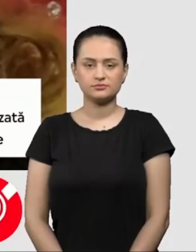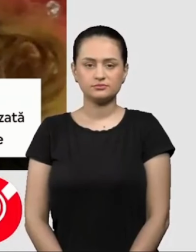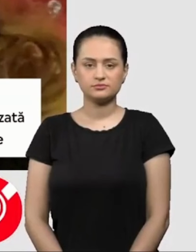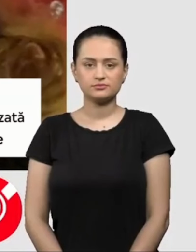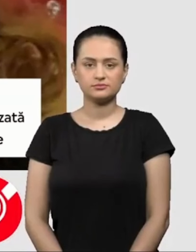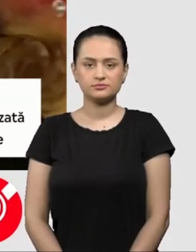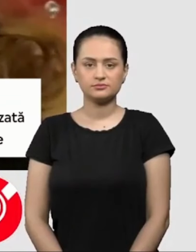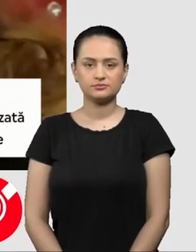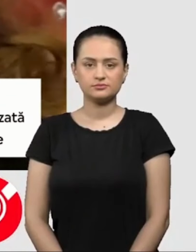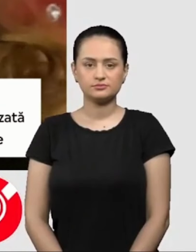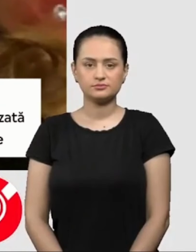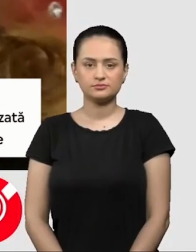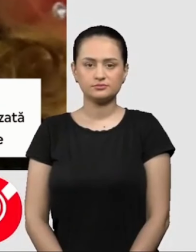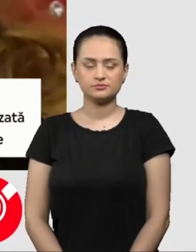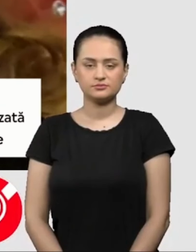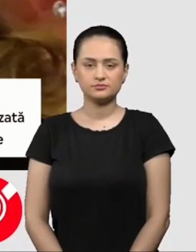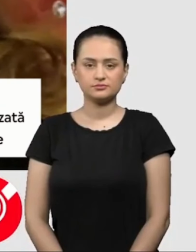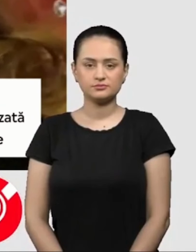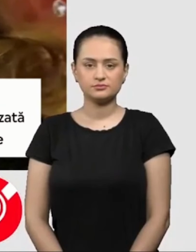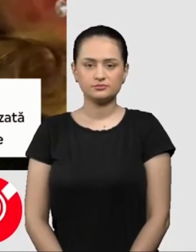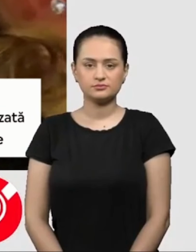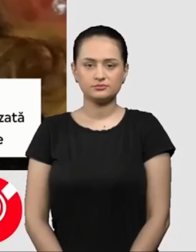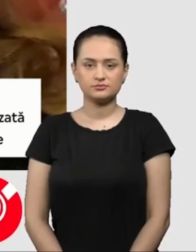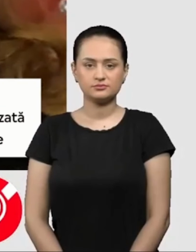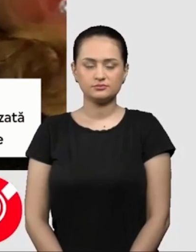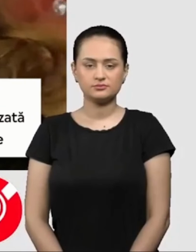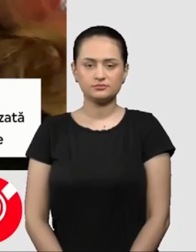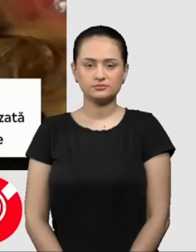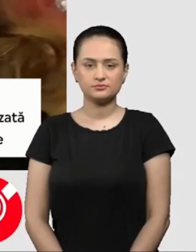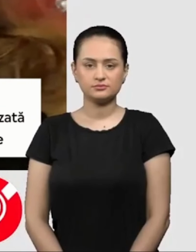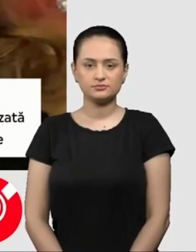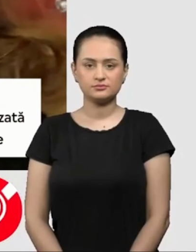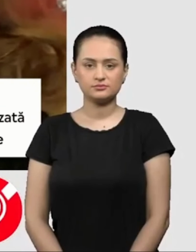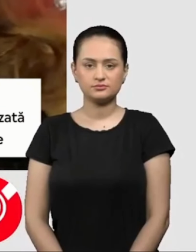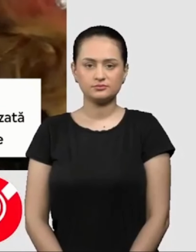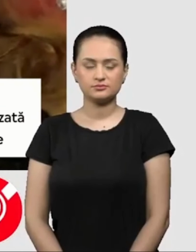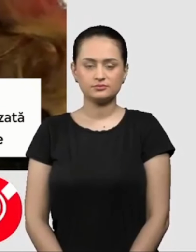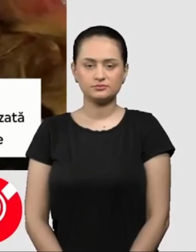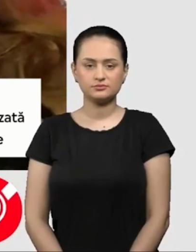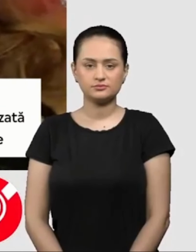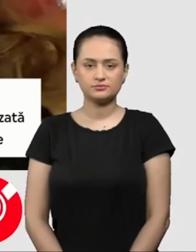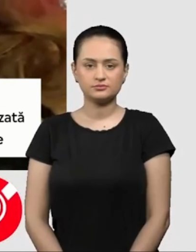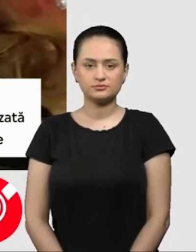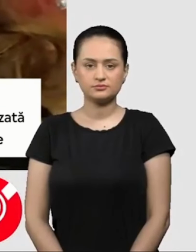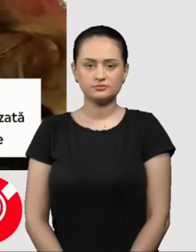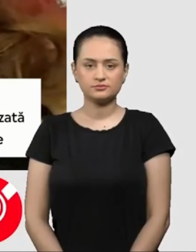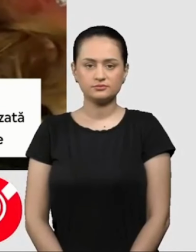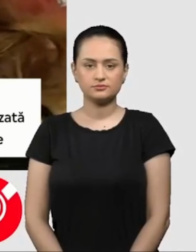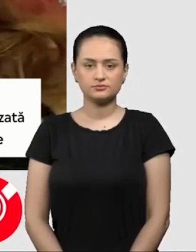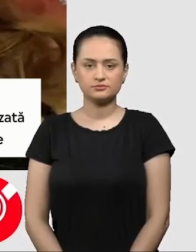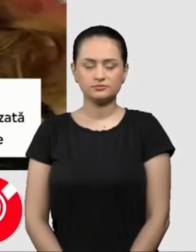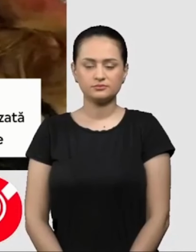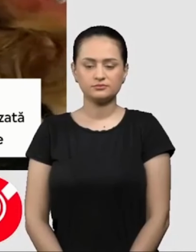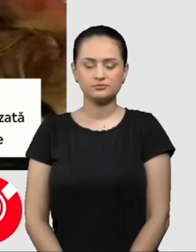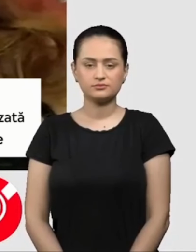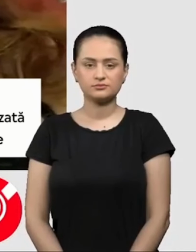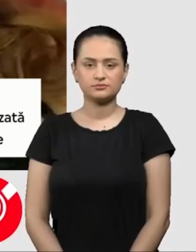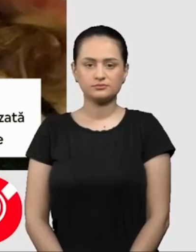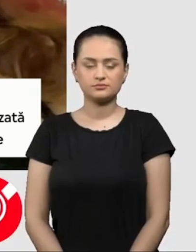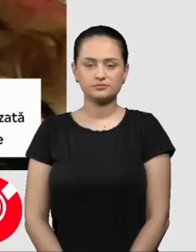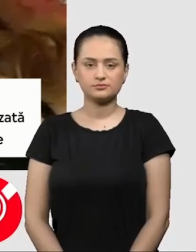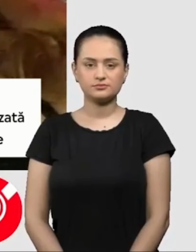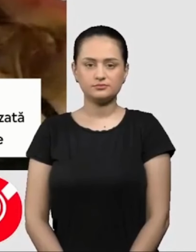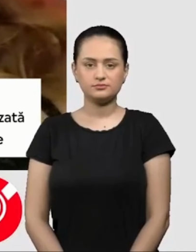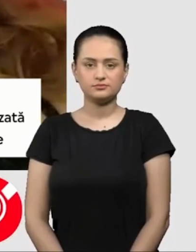crească într-un mod cu un atașament sănătos. Cred că acesta e cel mai important mesaj pe care putem să-l transmitem. Copiii sunt puternici, dar au nevoie și de